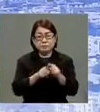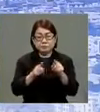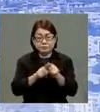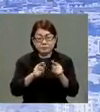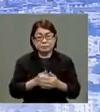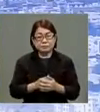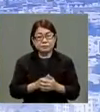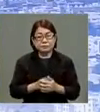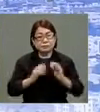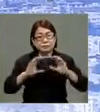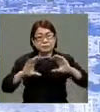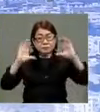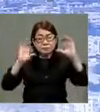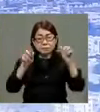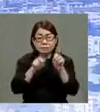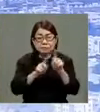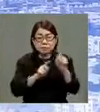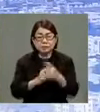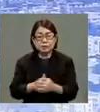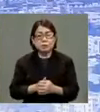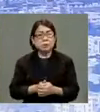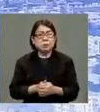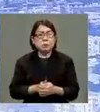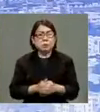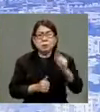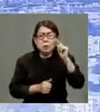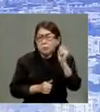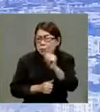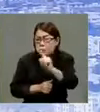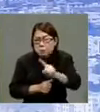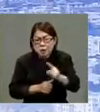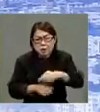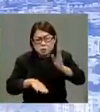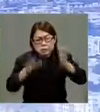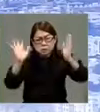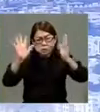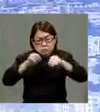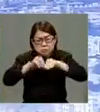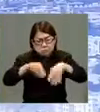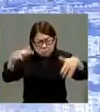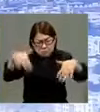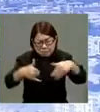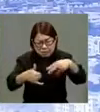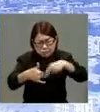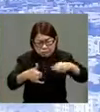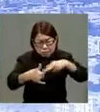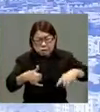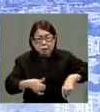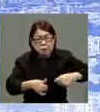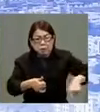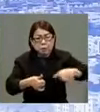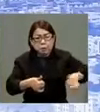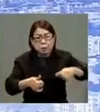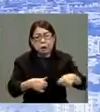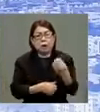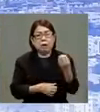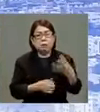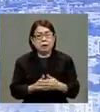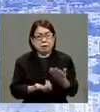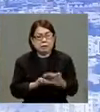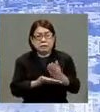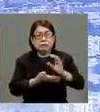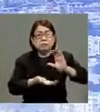ปแบบเขาเรียกอะไรหวานแหไปมากๆนะครับซึ่งงบประมาณเราก็ไม่ได้มีมากเพราะฉะนั้นเรื่องนี้เป็นเรื่องที่เราคิ